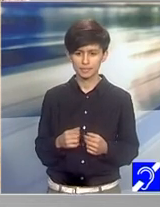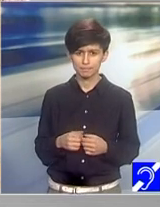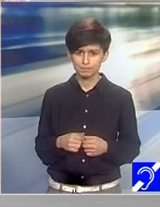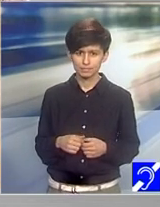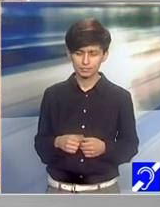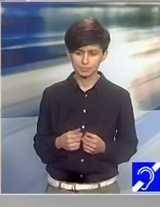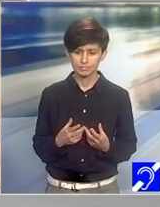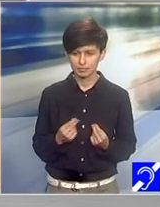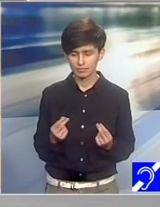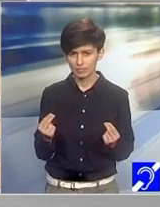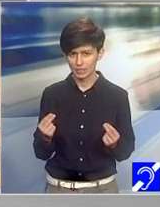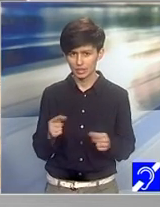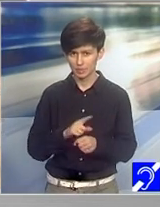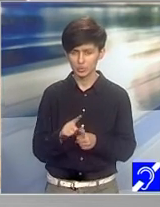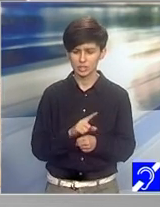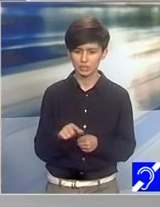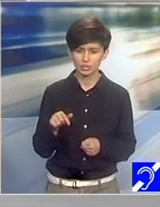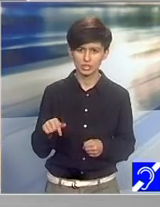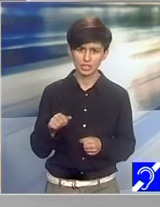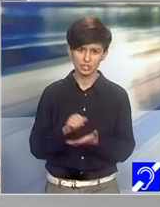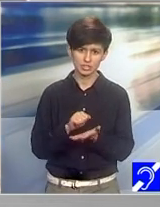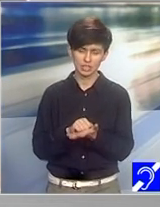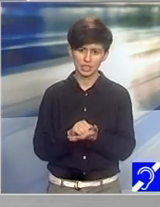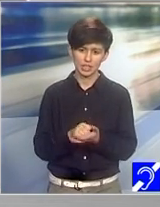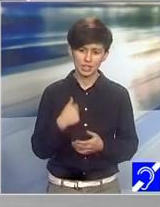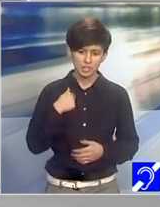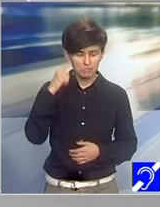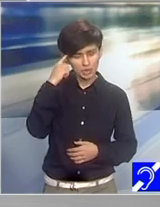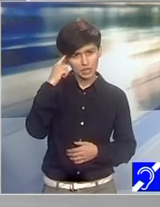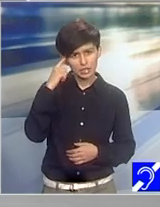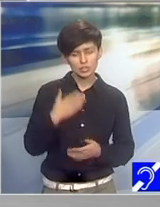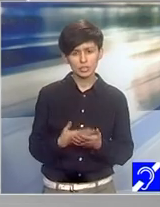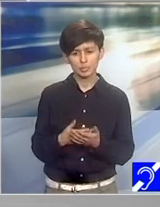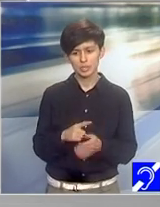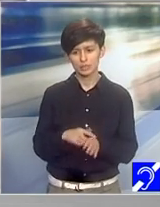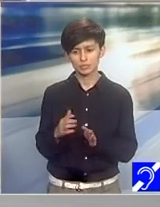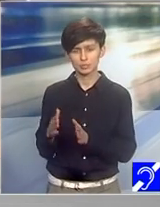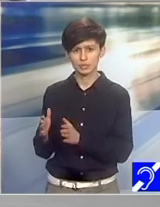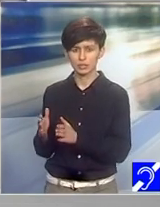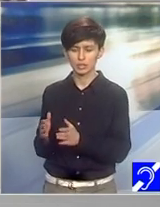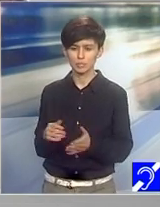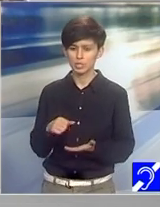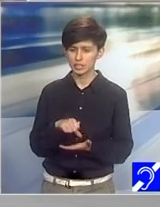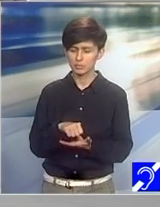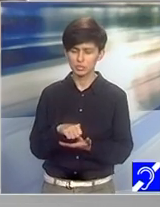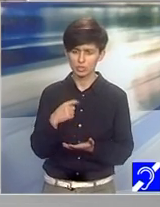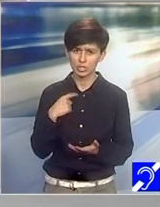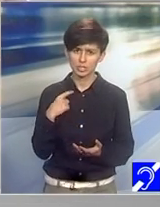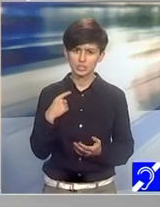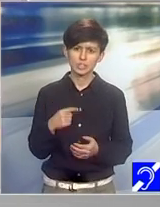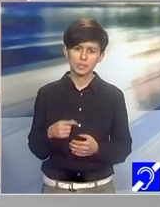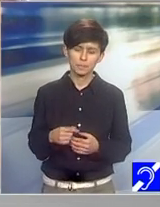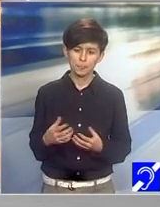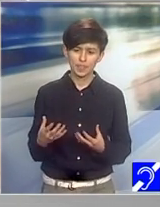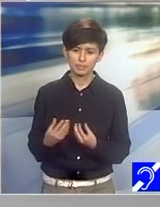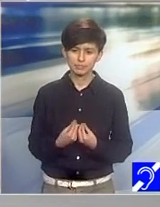multe elemente din această carte, eu știu, pentru epoca medievală, sunt asociate mai degrabă cu personalități